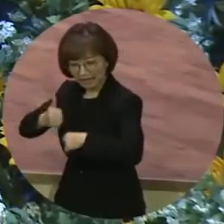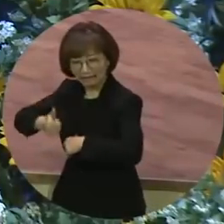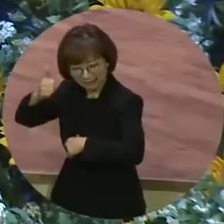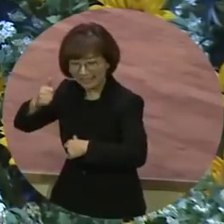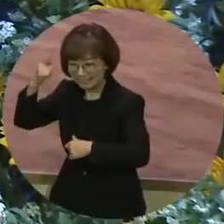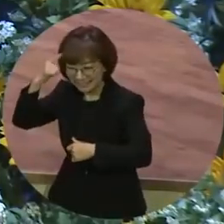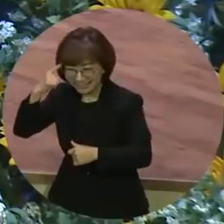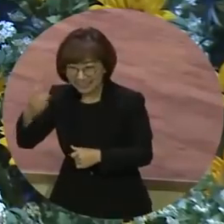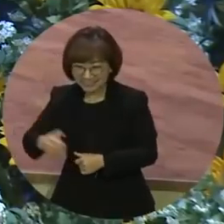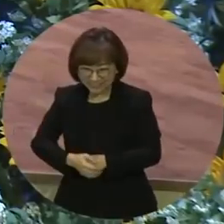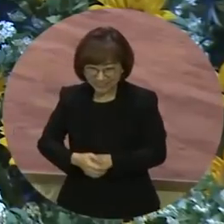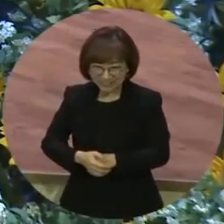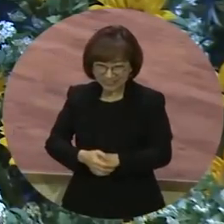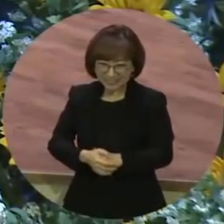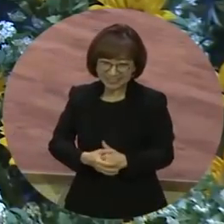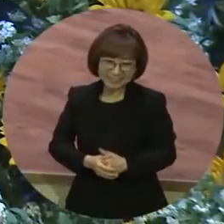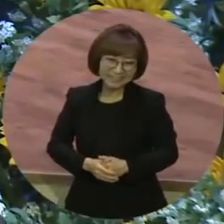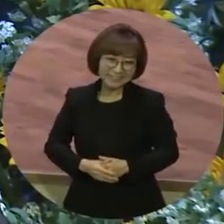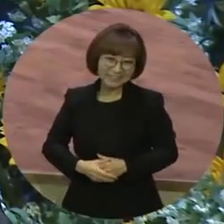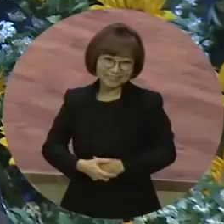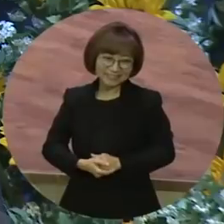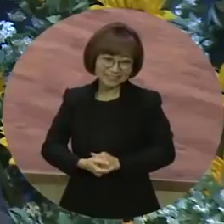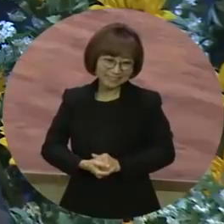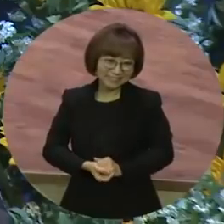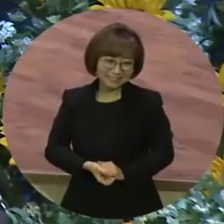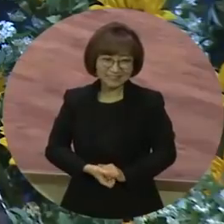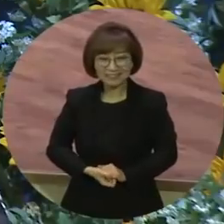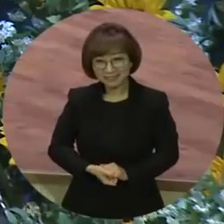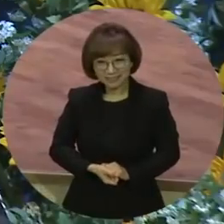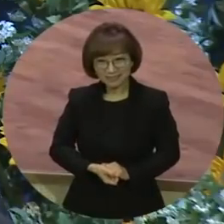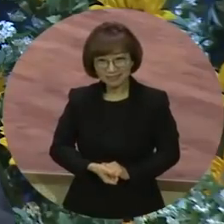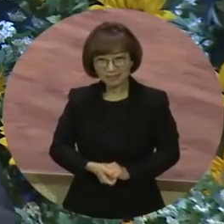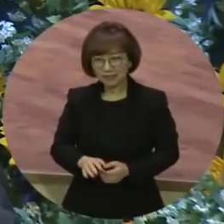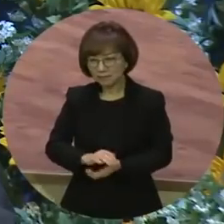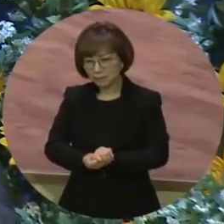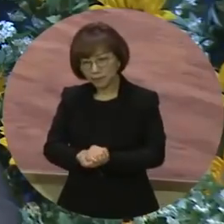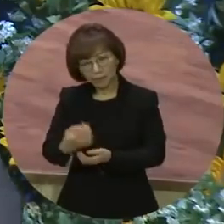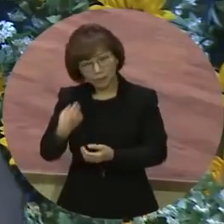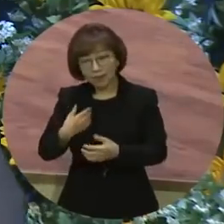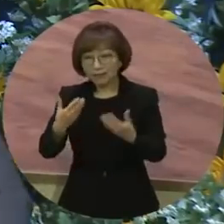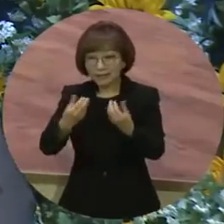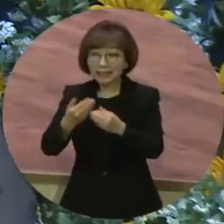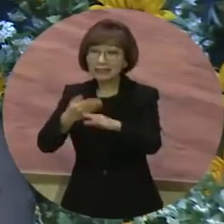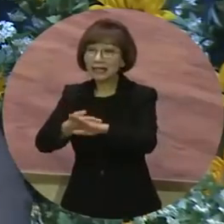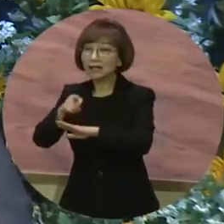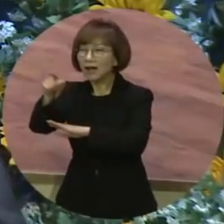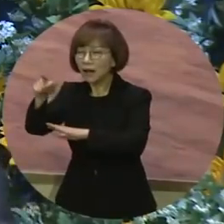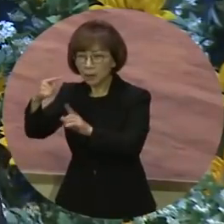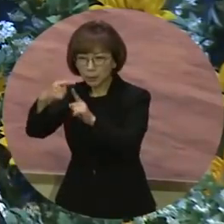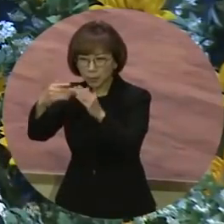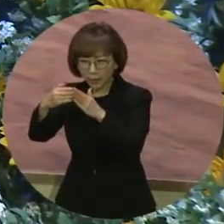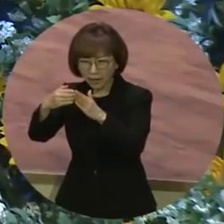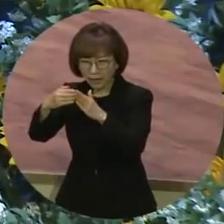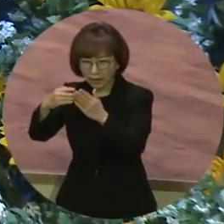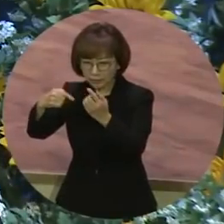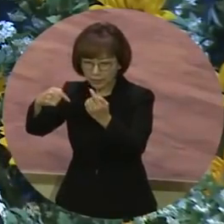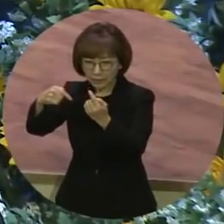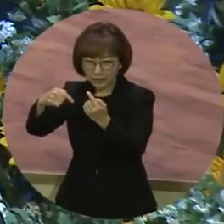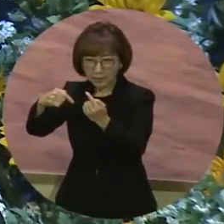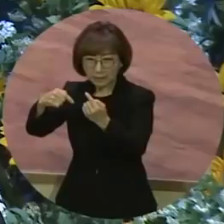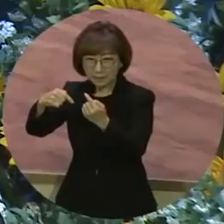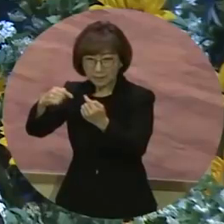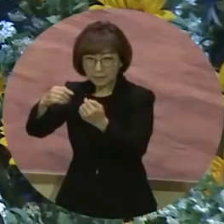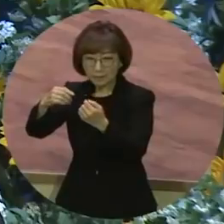희한하지요. 그래서요 목회가 안 되는 목사님들이 있어요. 있는지 없는지 따라방도 안 되고 그래도 안 되는 조그만 그